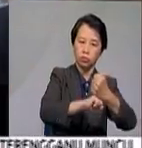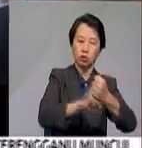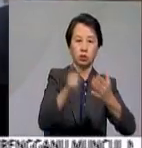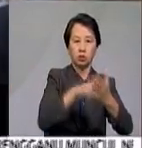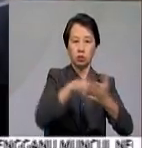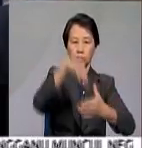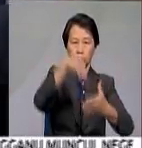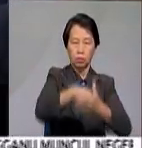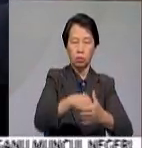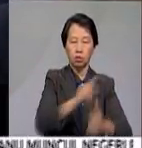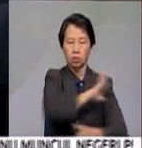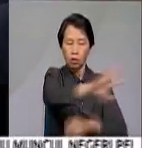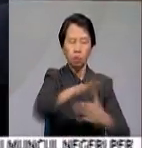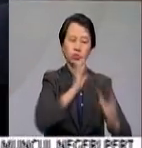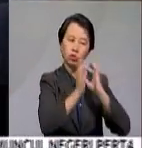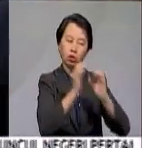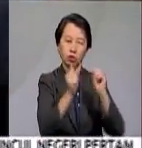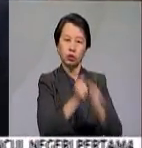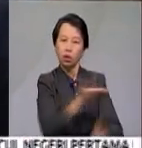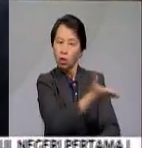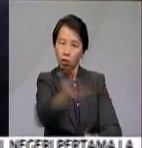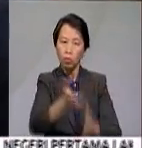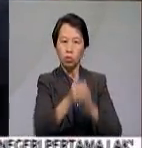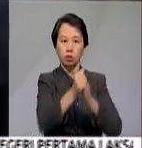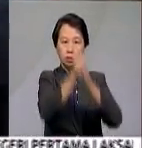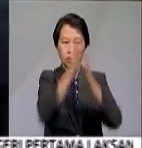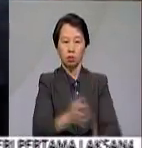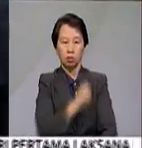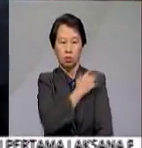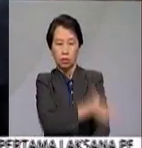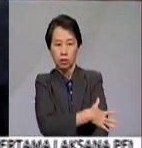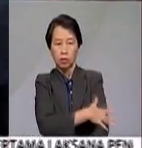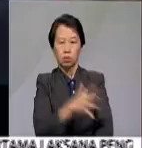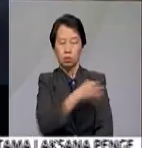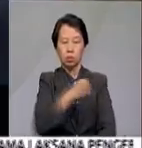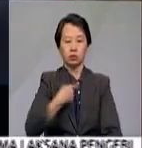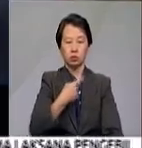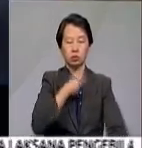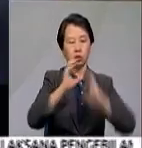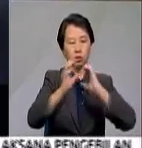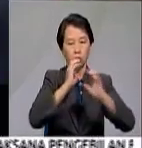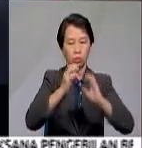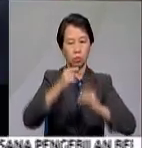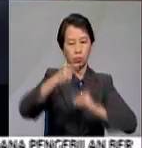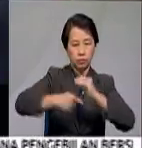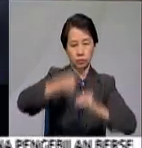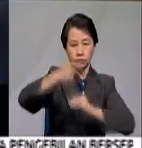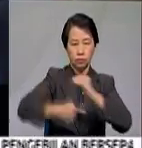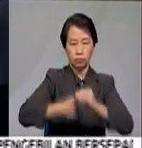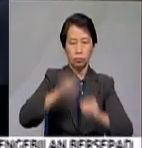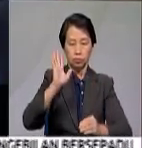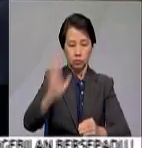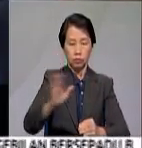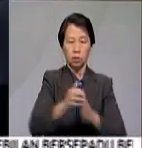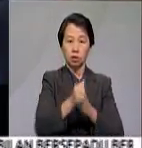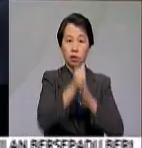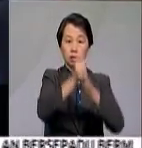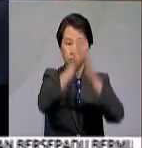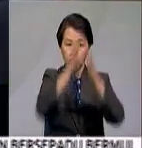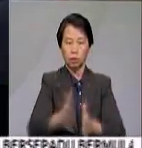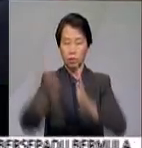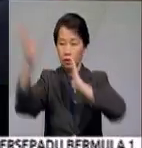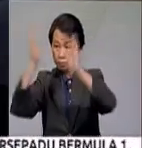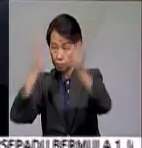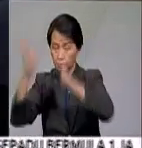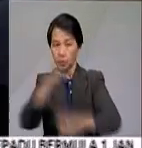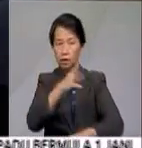Palestinian leaders also to support the election in Palestine. And we're talking about the relationship between Malaysian and